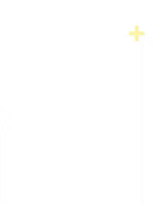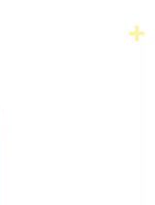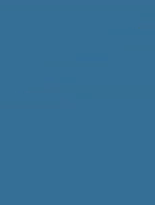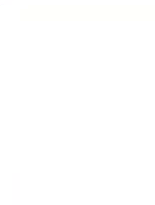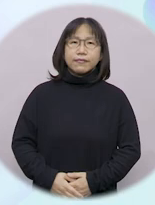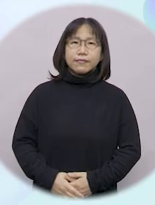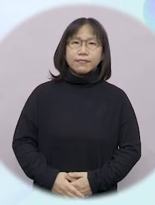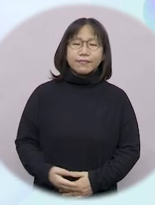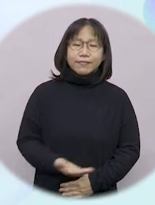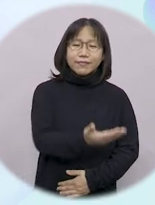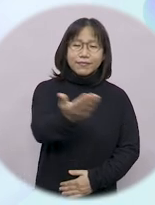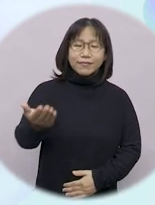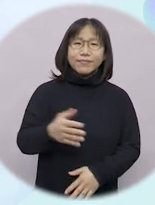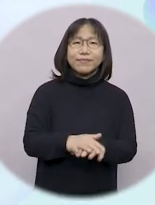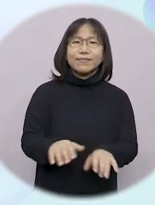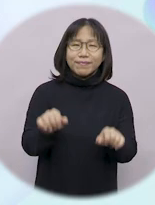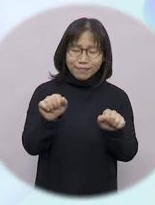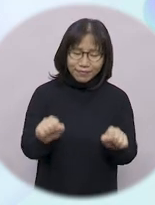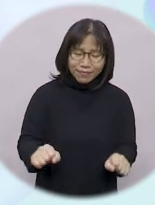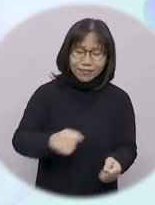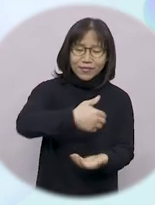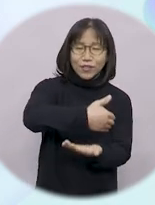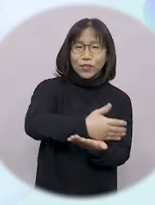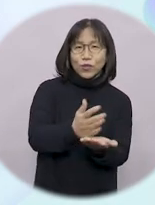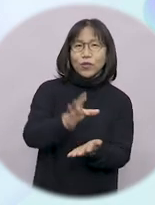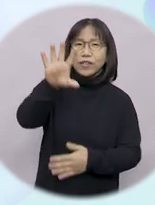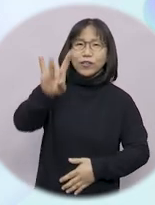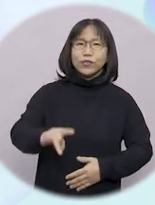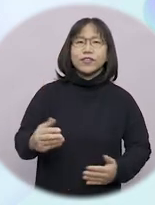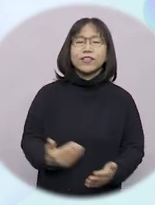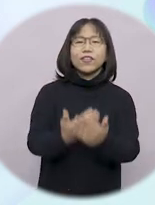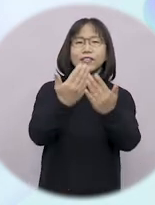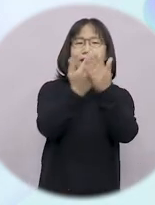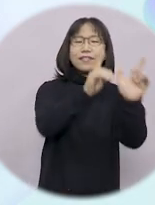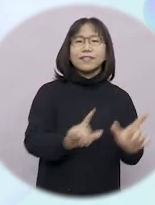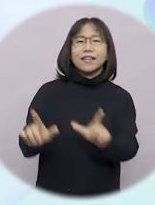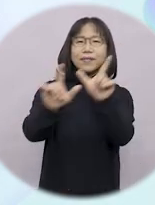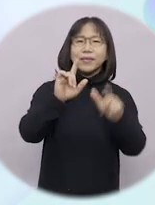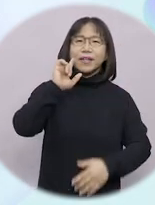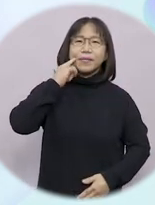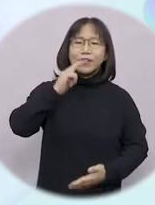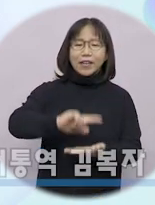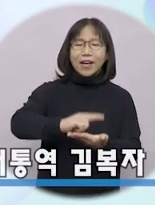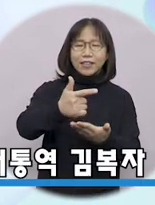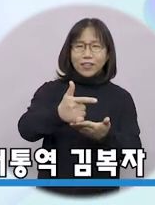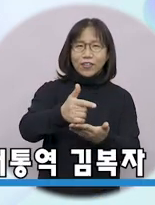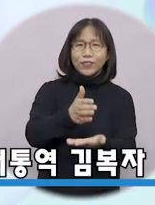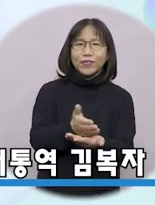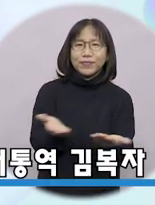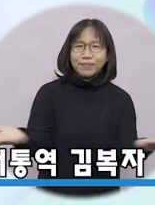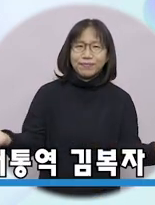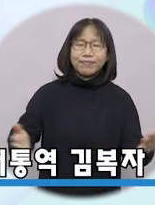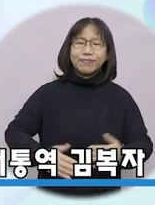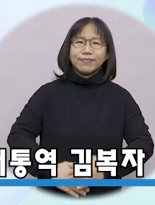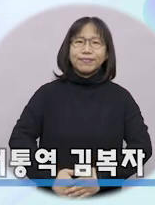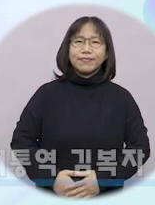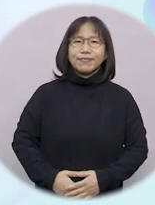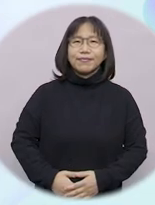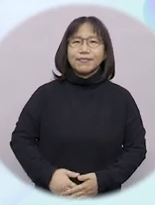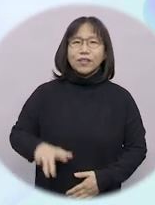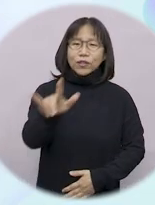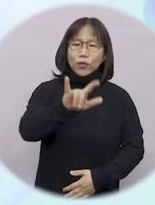좀 구민 여러분 안녕하십니까 조화로운 성장 삶이 아름다우면서 r 경서 tv 줌인 줍니다